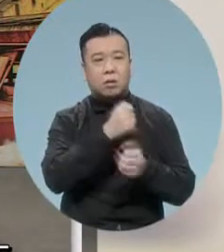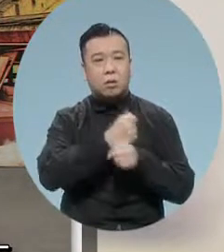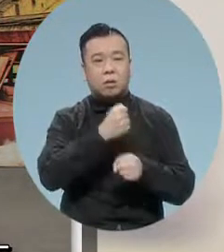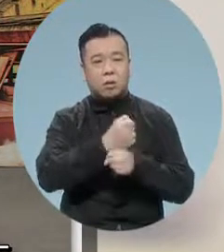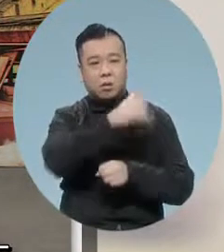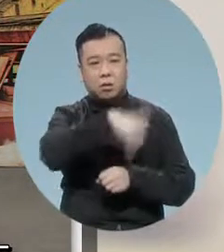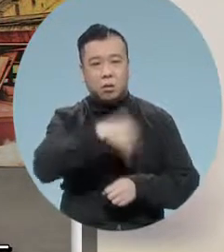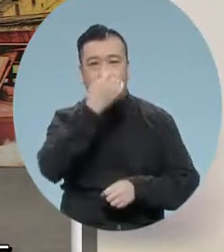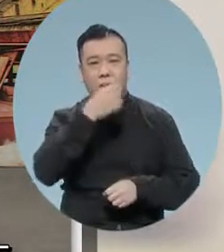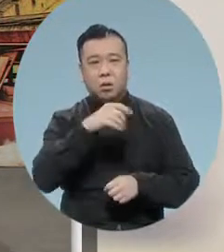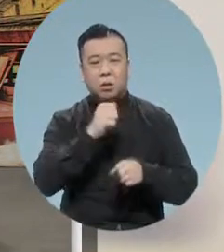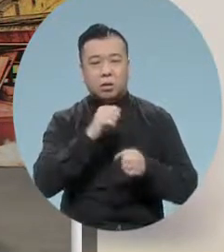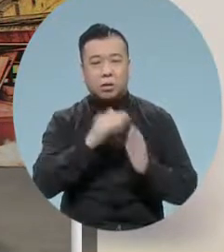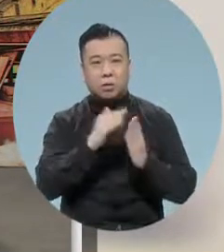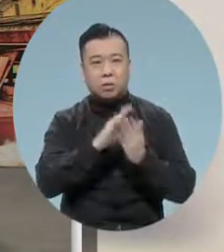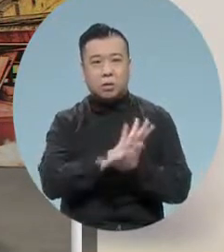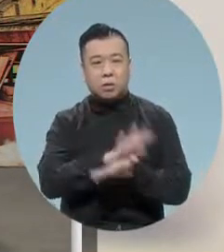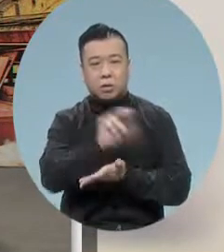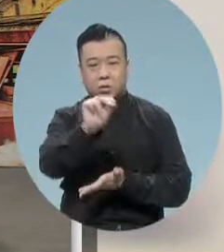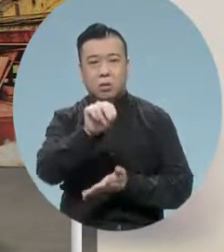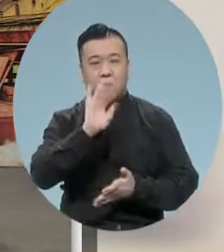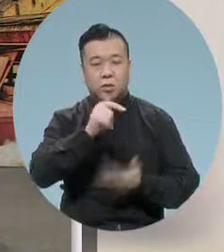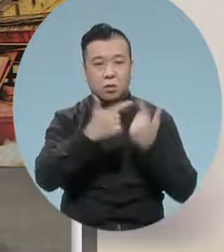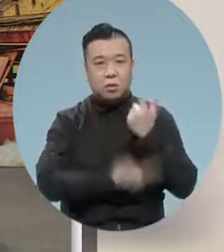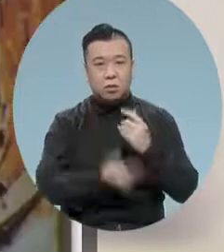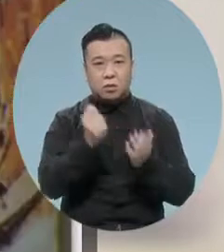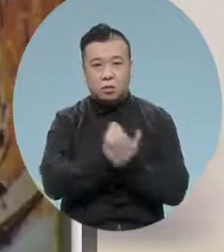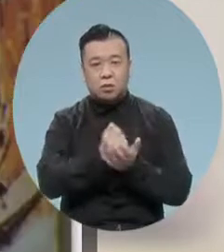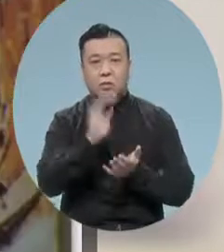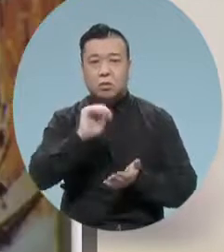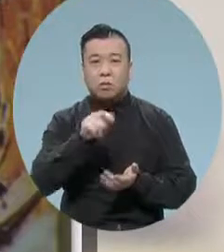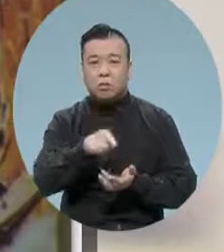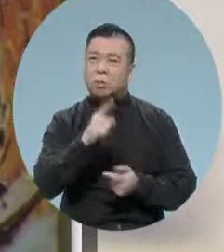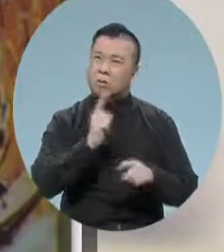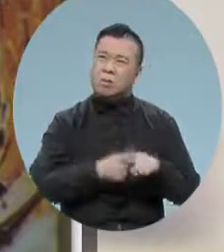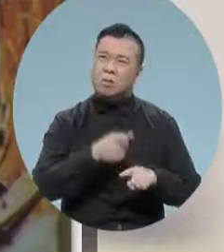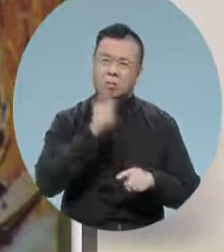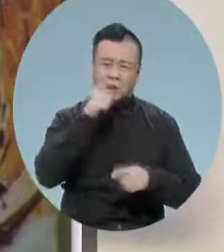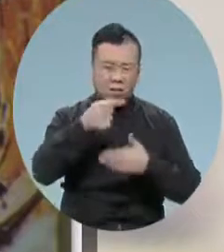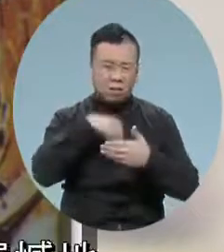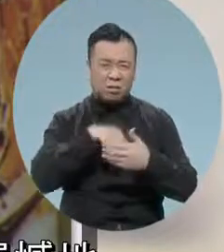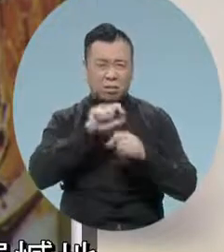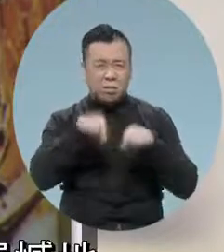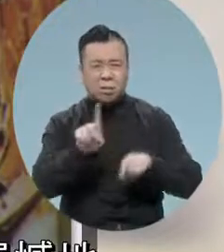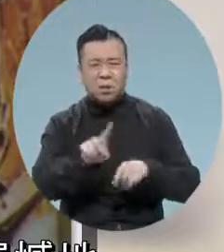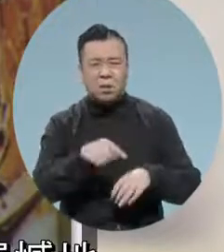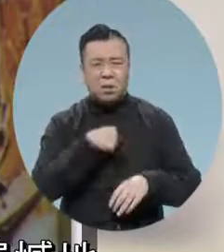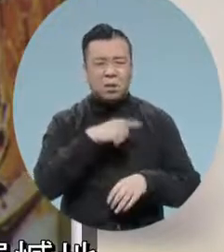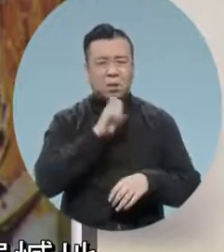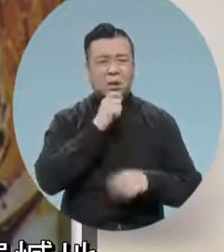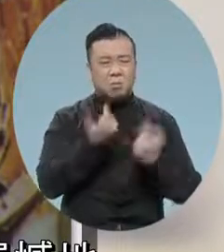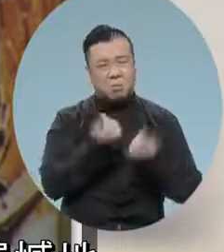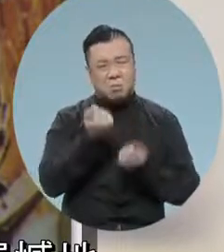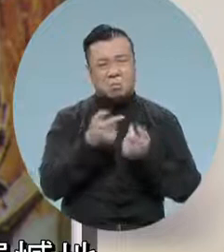作證嚟香港住滿七年，你就有香港永久居民身份。即係呢樣嘢帶出背後咩咧？就係我哋或多或